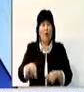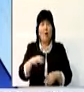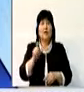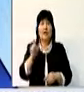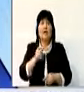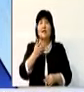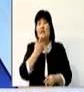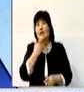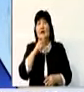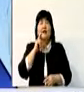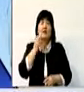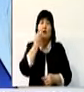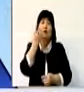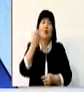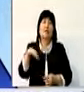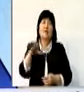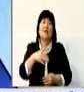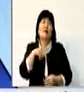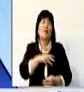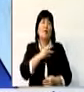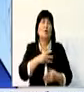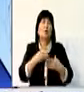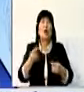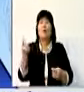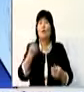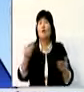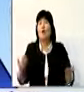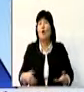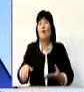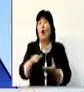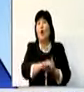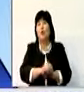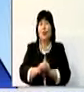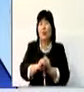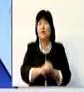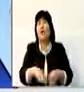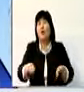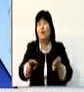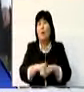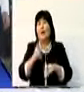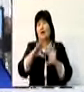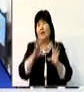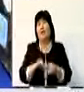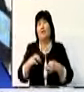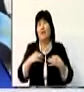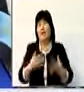жасыл гүл ұстаған аралдықтардың көңілі көктем. Себебі 1 мамыр достық, ынтымақ, бірлік мерекесі.